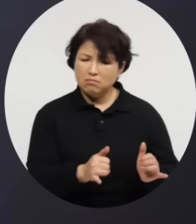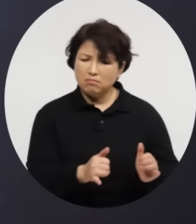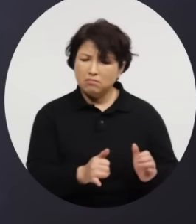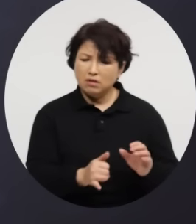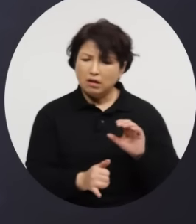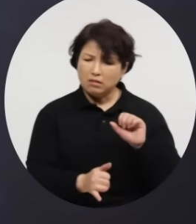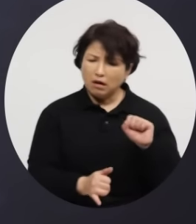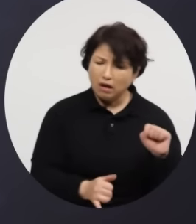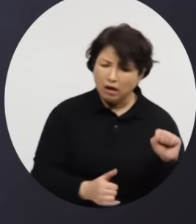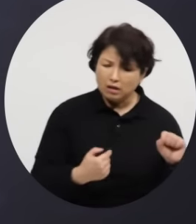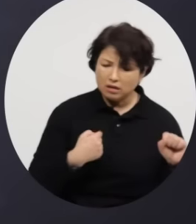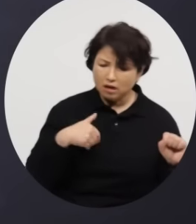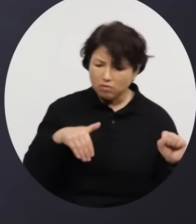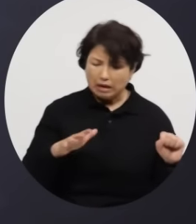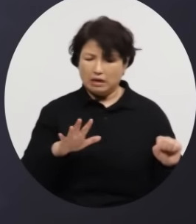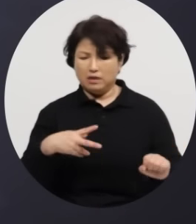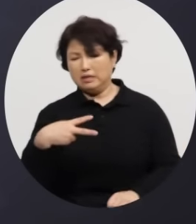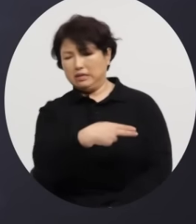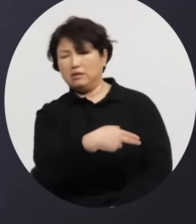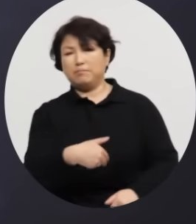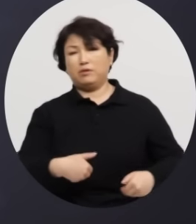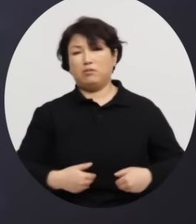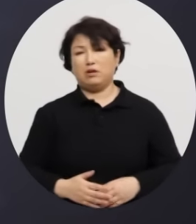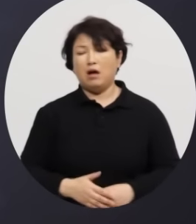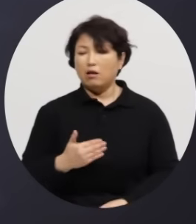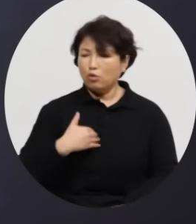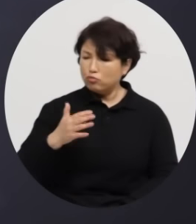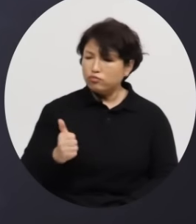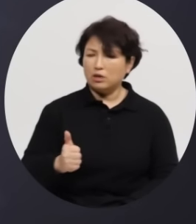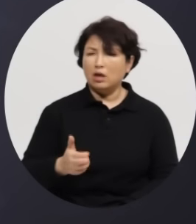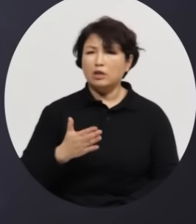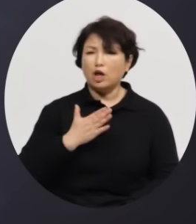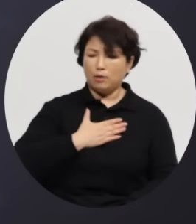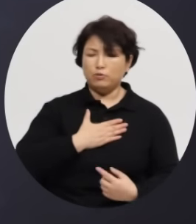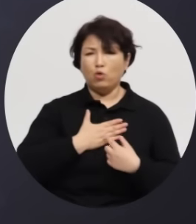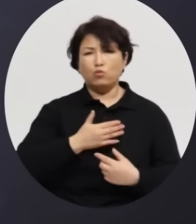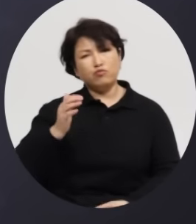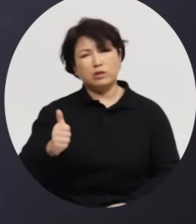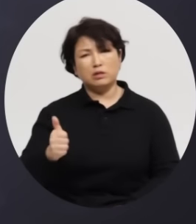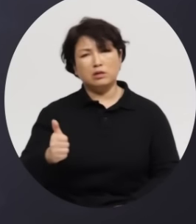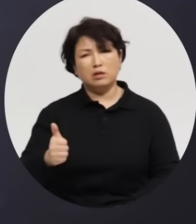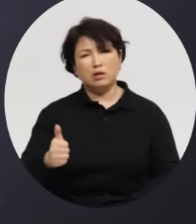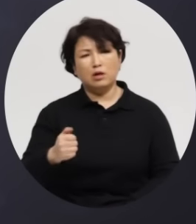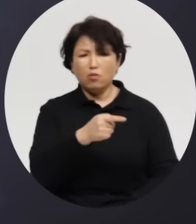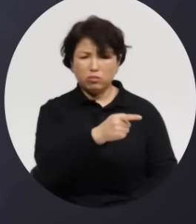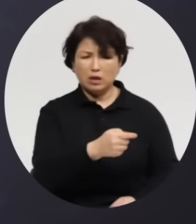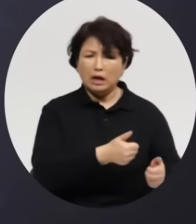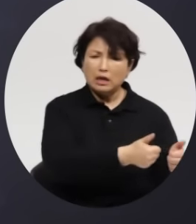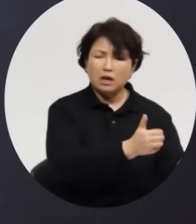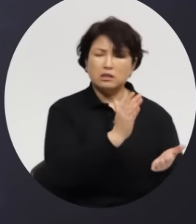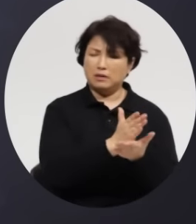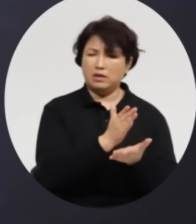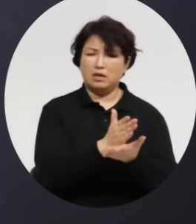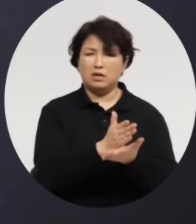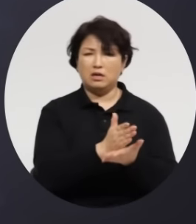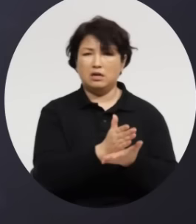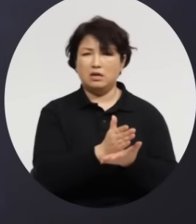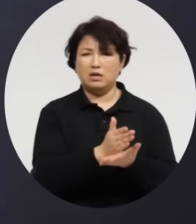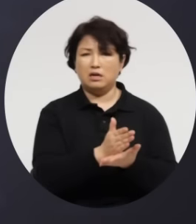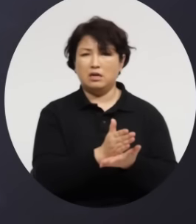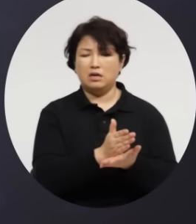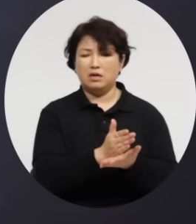자각이 필요하다. 그래서 내가 주인이지. 여기 끌려 들어가면 안 되지.